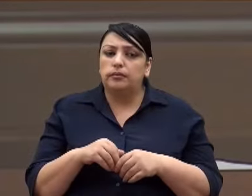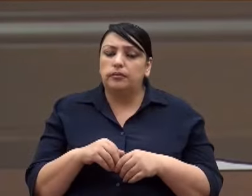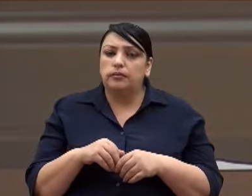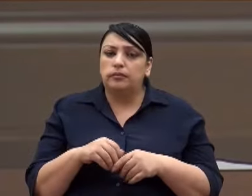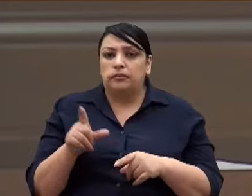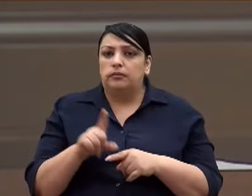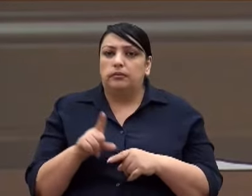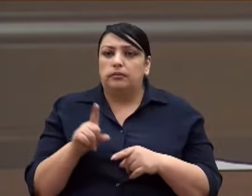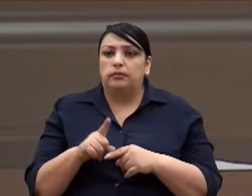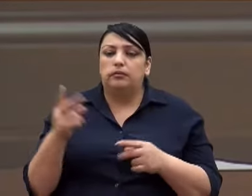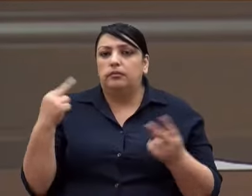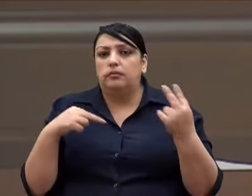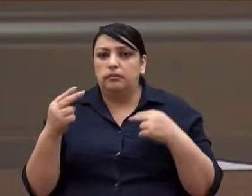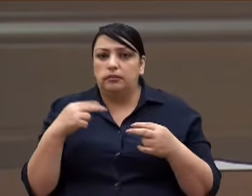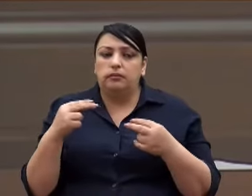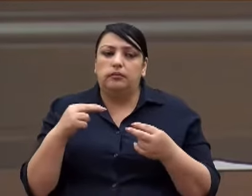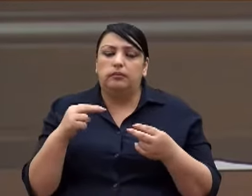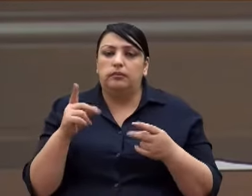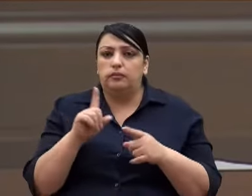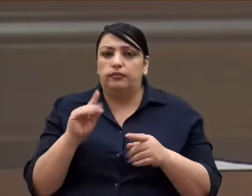սիմվոլիզմ ենք ապահովում քննարկման,